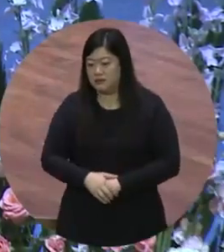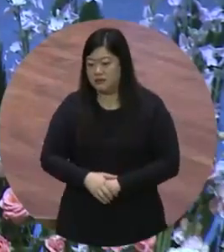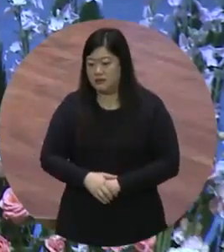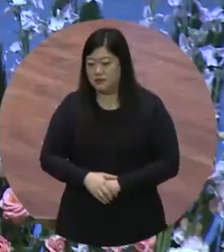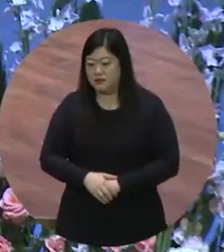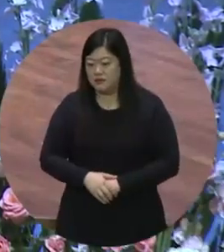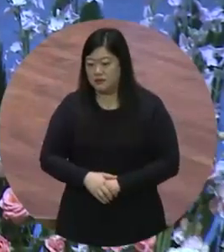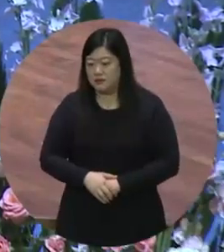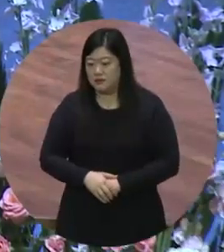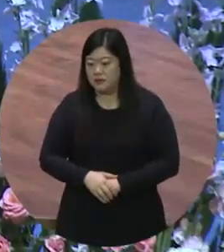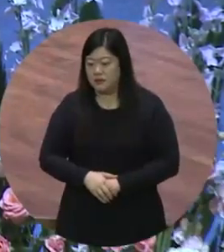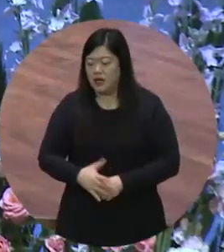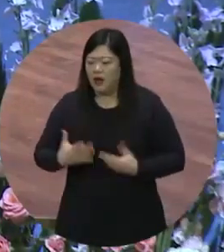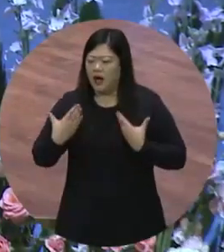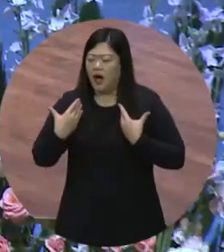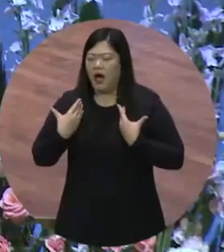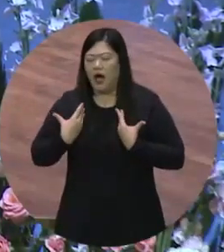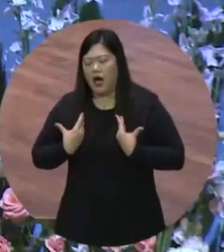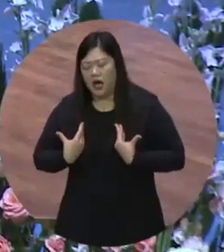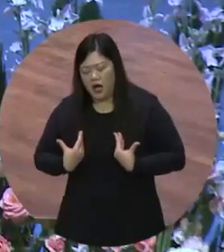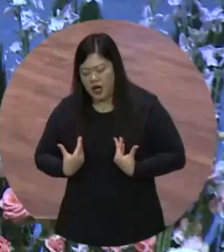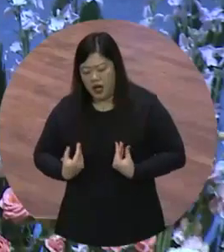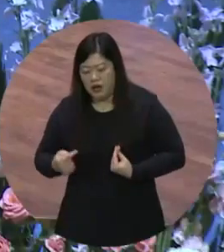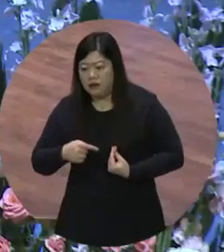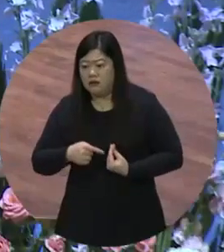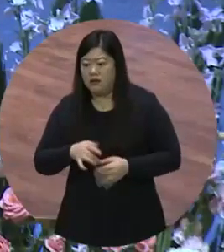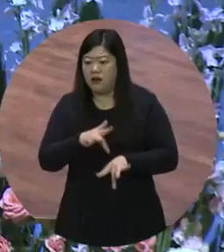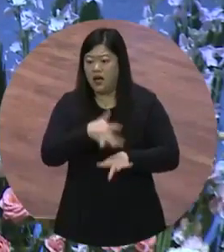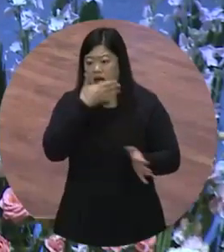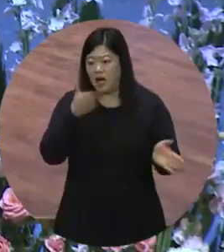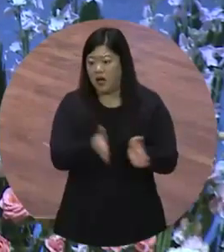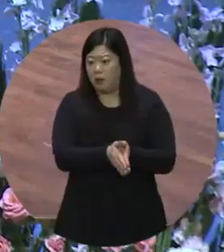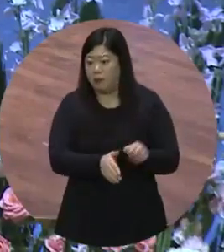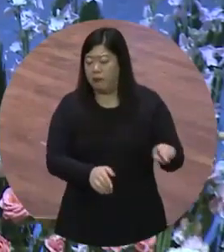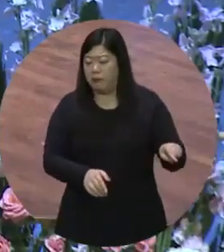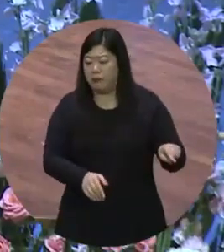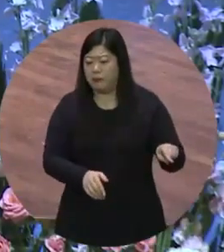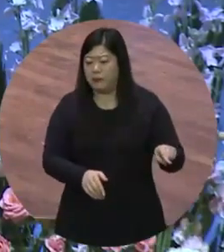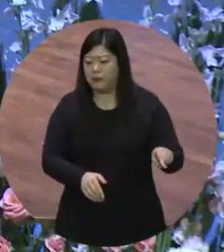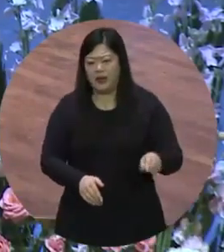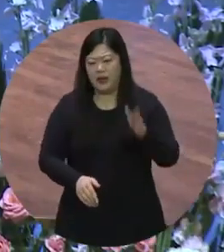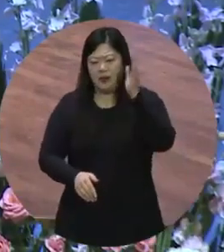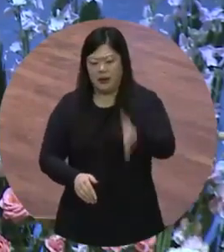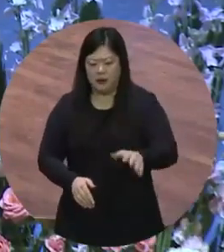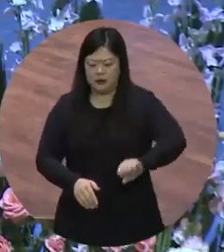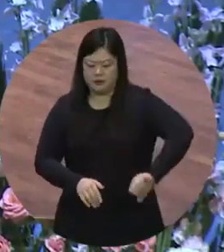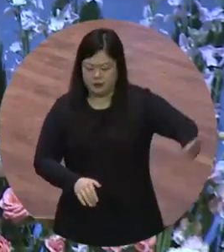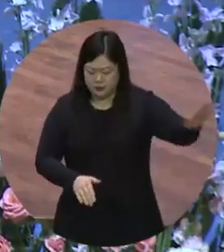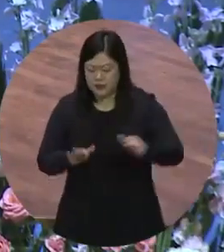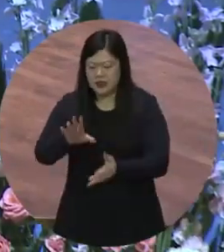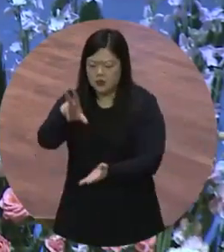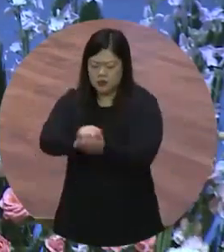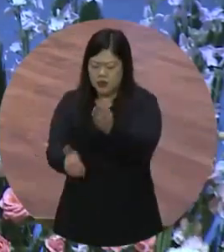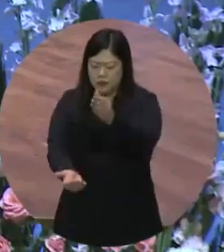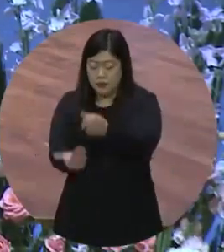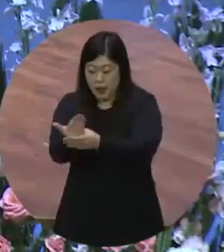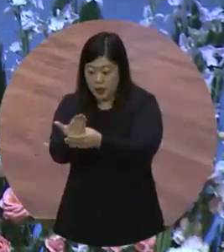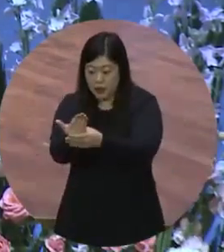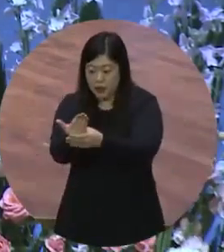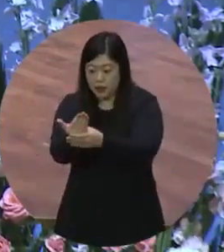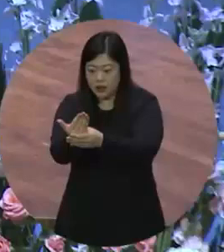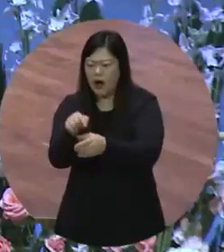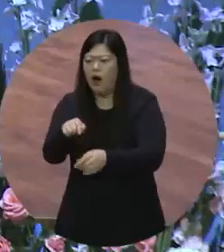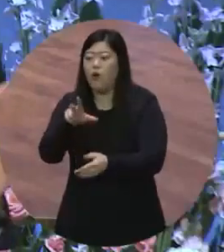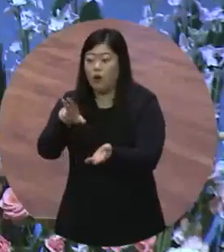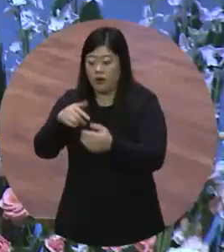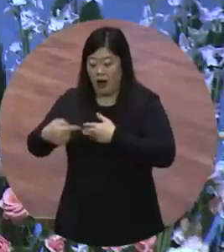그 사단 전략이라니까요. 사단이 시켜가지고 한다니 그러니까 그 영적으로 바라봐야지 육신적으로 바라보면